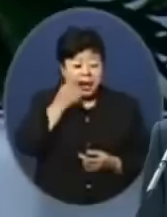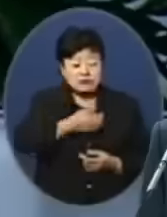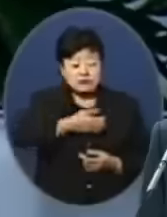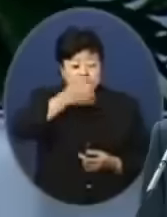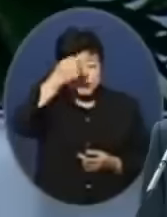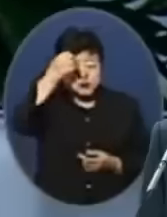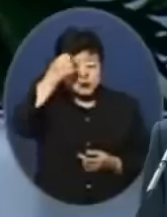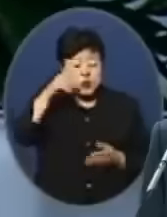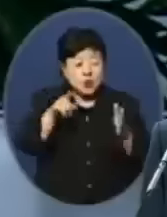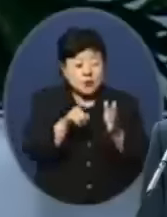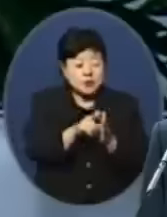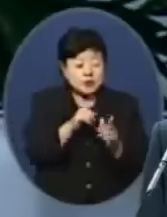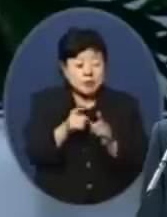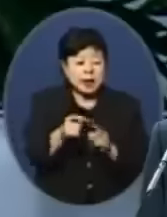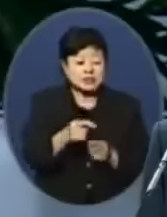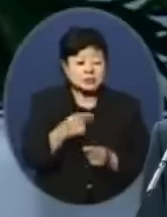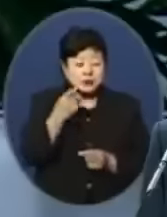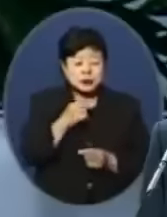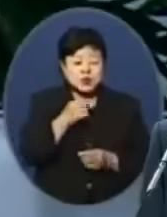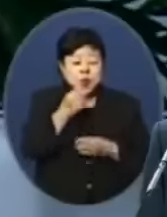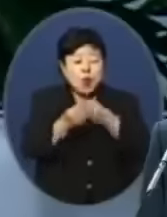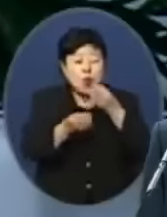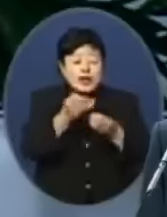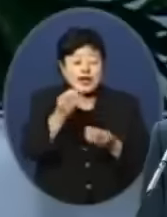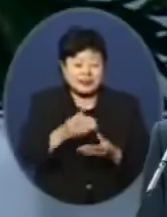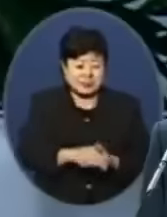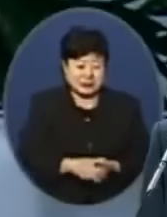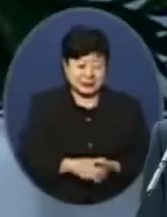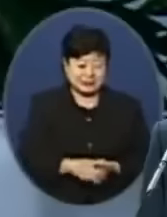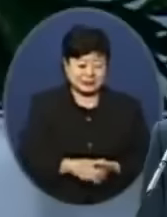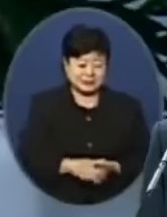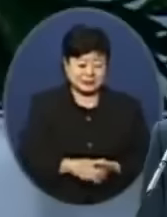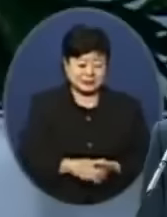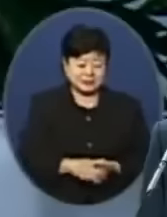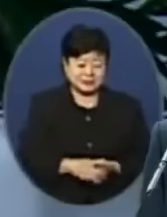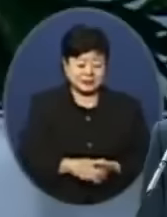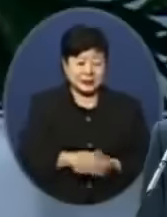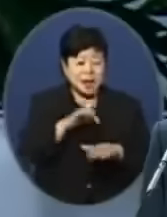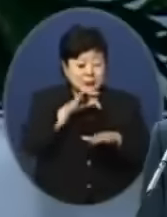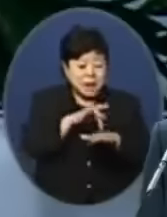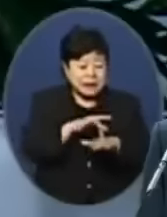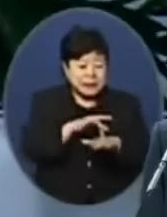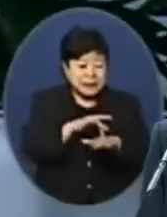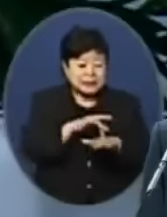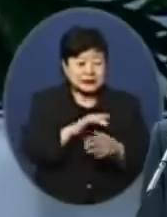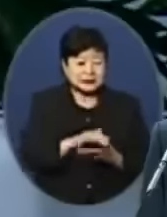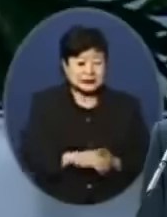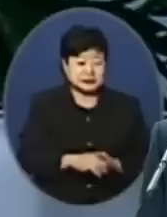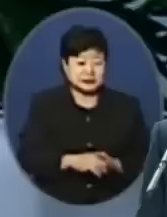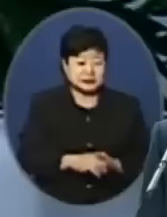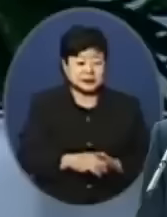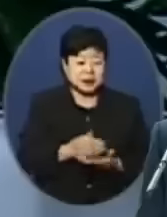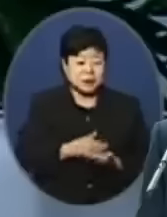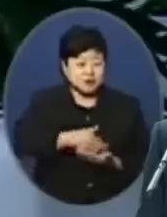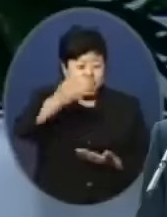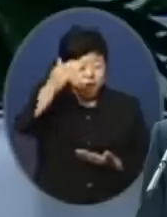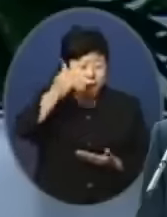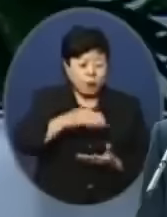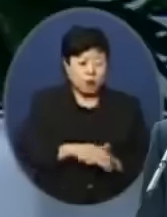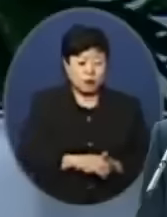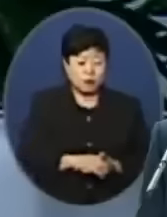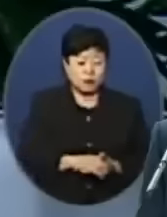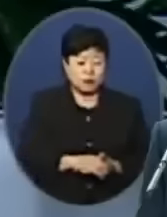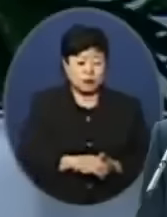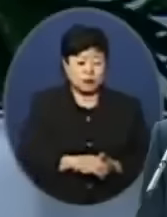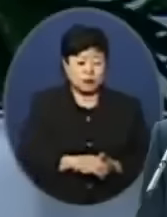꿈꾸고 믿은 말씀을 입술로 고백을 해야 되는 것입니다. 마귀에 대해서는 물러가라고 명령하시고